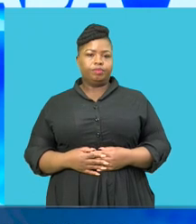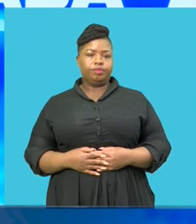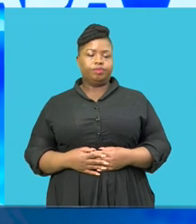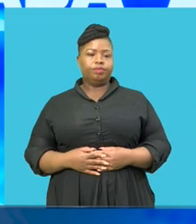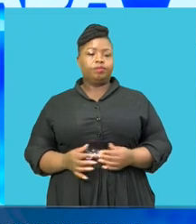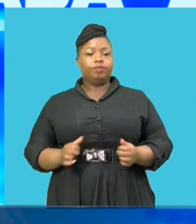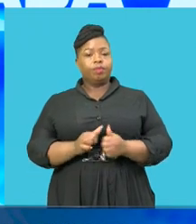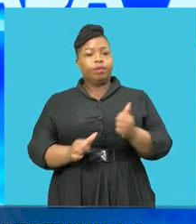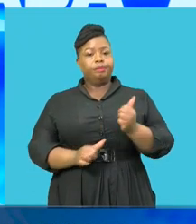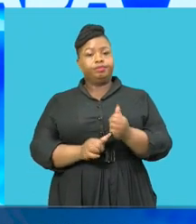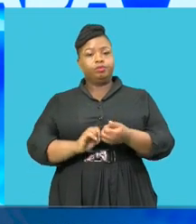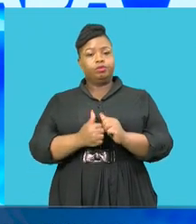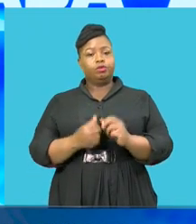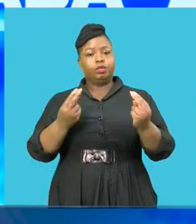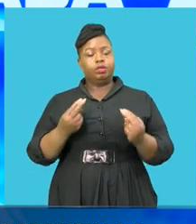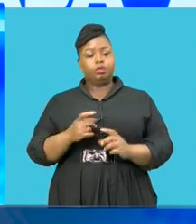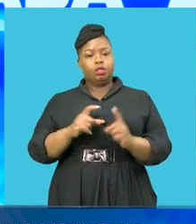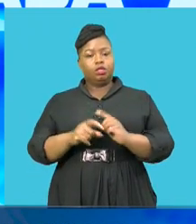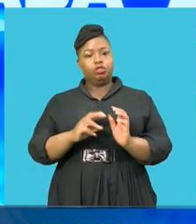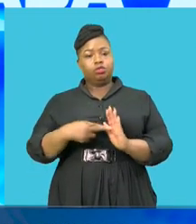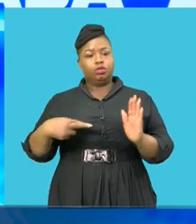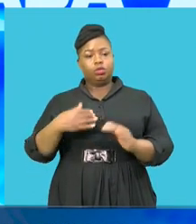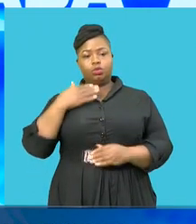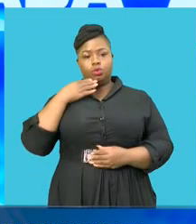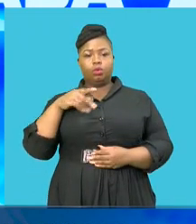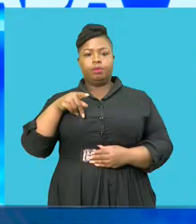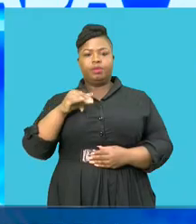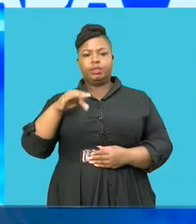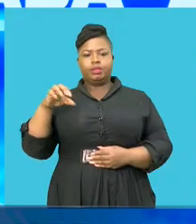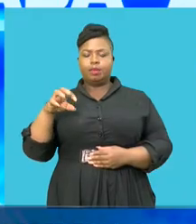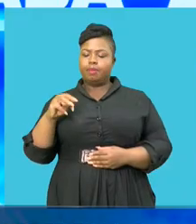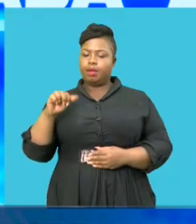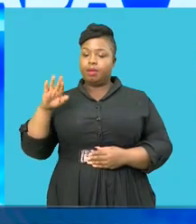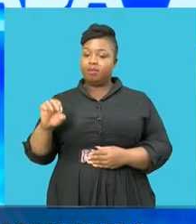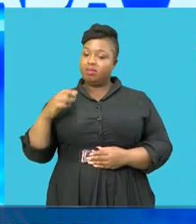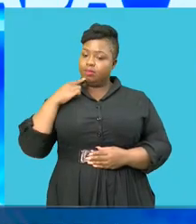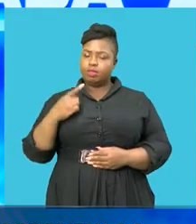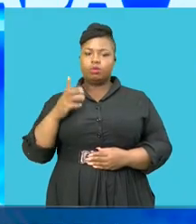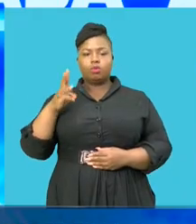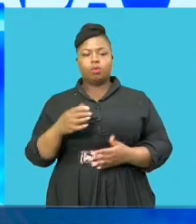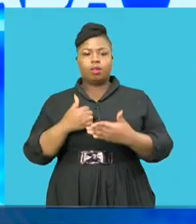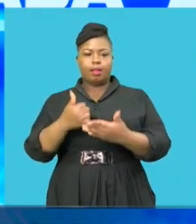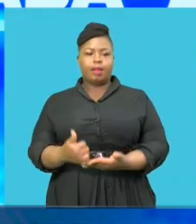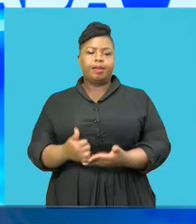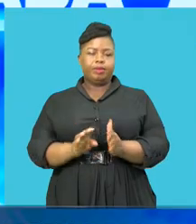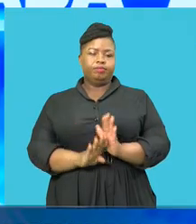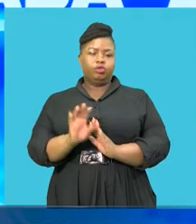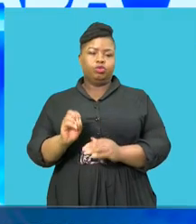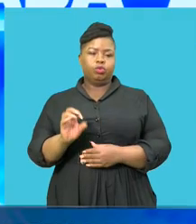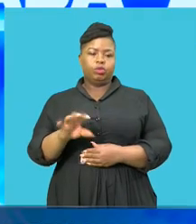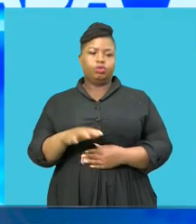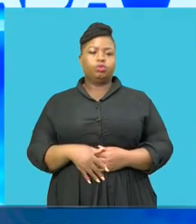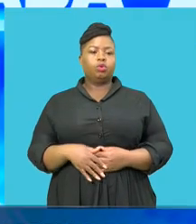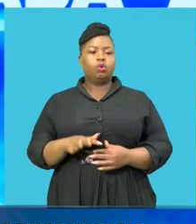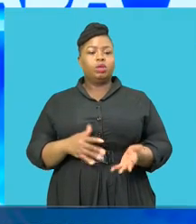Iphini likaNgqongqoshe wezemidlalo ezobuciko namasiko uPeace Mabe usezibophezele ekutheni uzosiza ekukhuphuleni izinga leSoweto